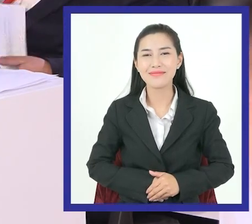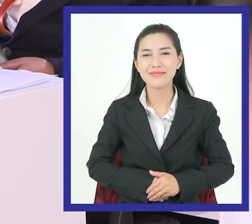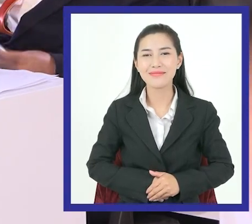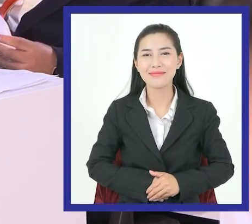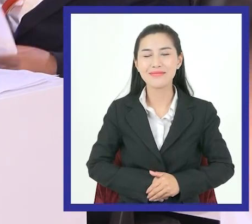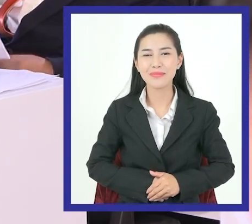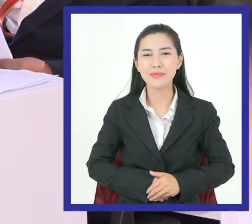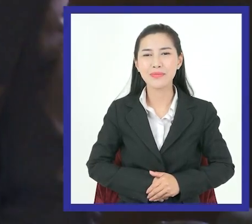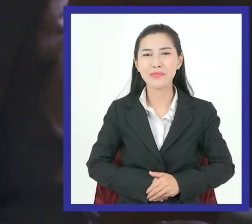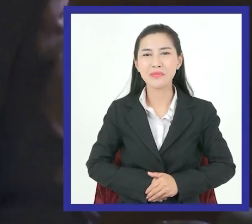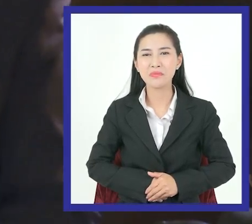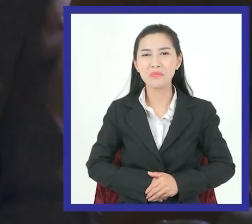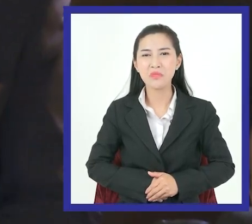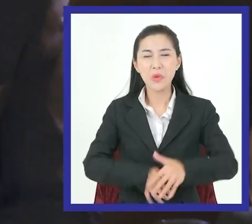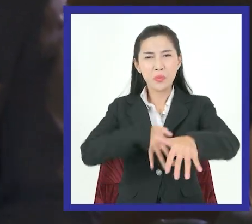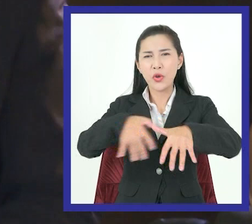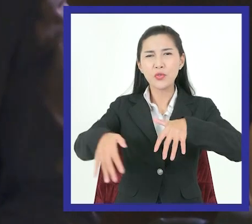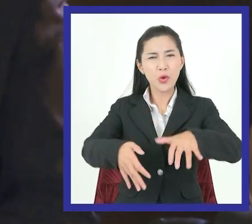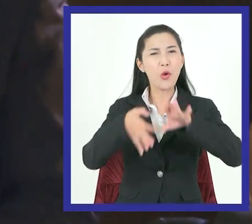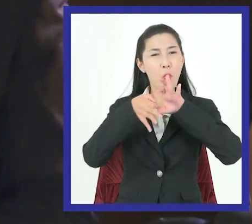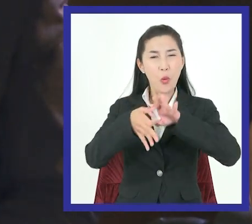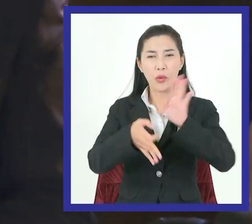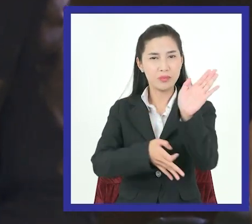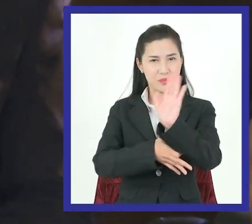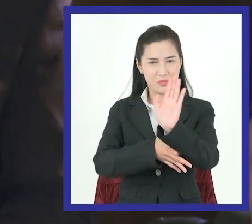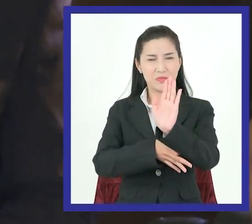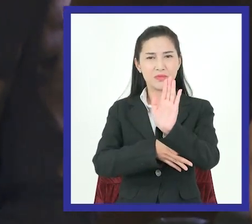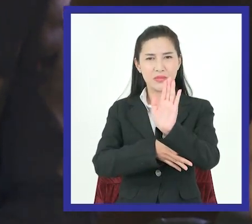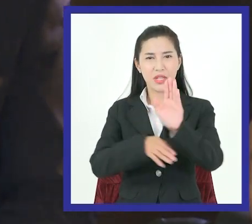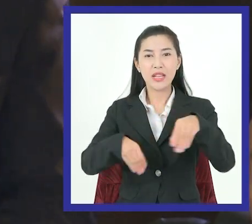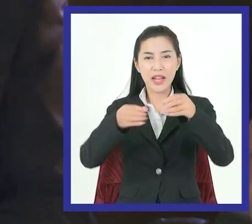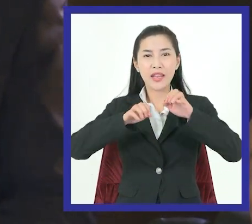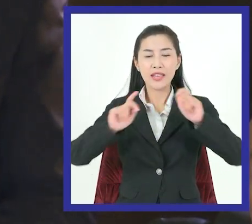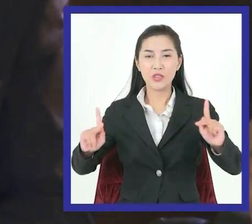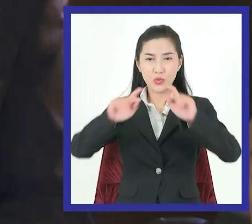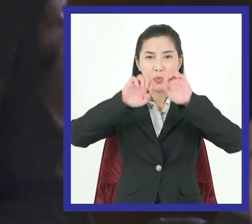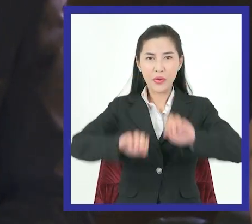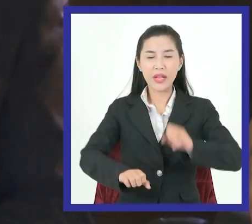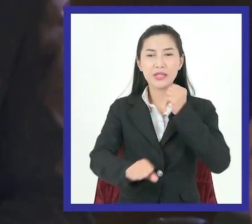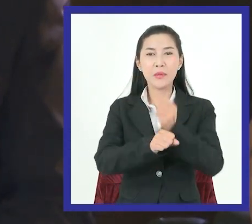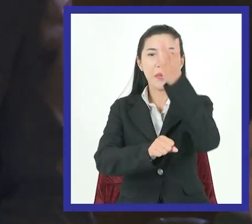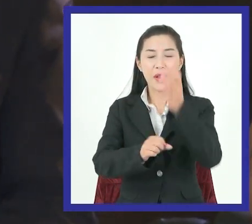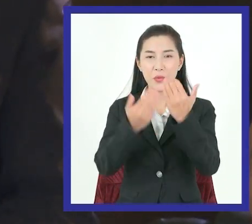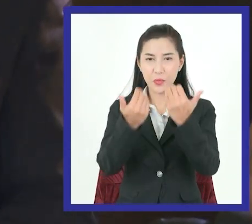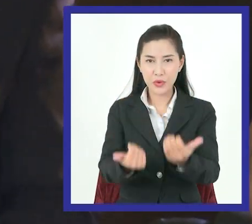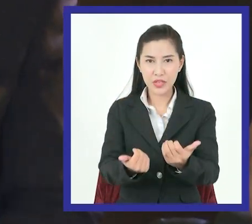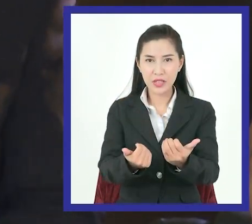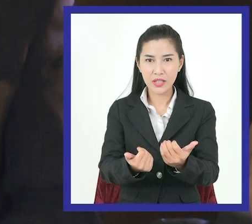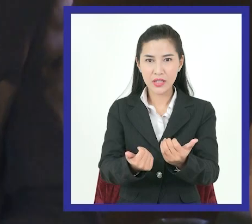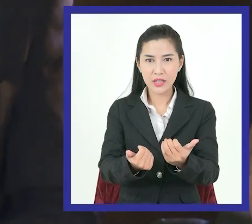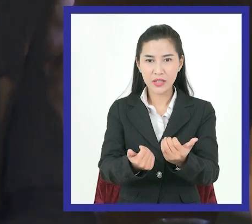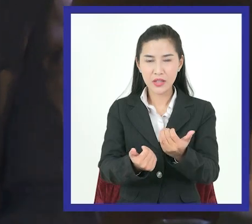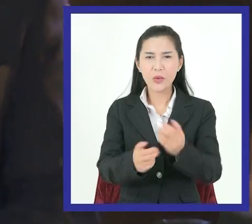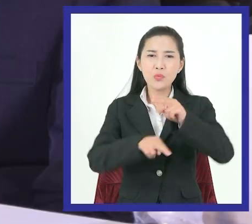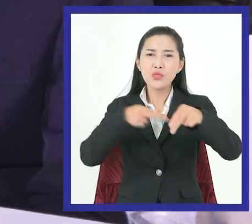ครับพี่น้องประชาชนไม่ต้องเป็นห่วงนะครับท่านจะให้กระทรวงมหาดไทยของเราเนี่ยทำอะไรในวันนี้นะครับแค่ท่านผูก